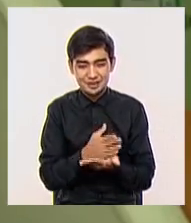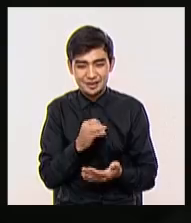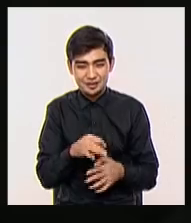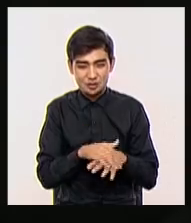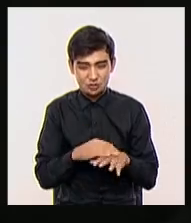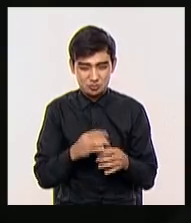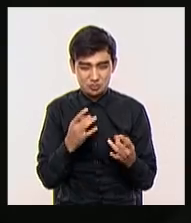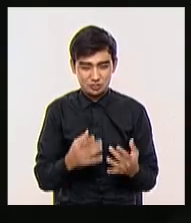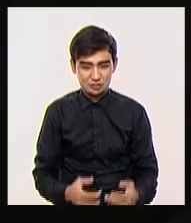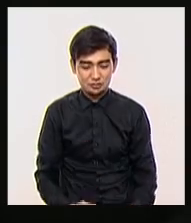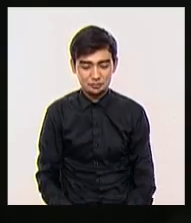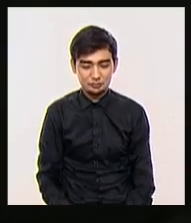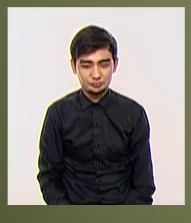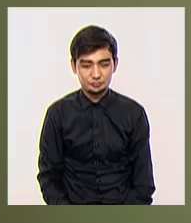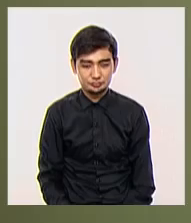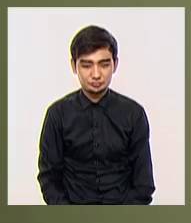ба?